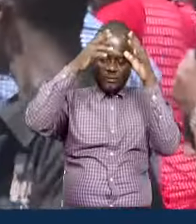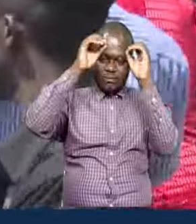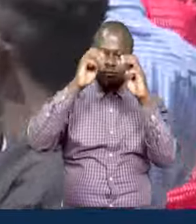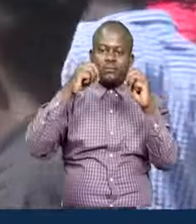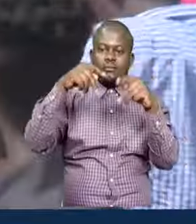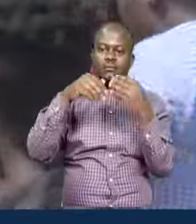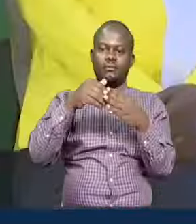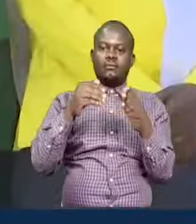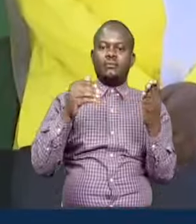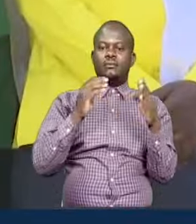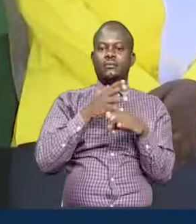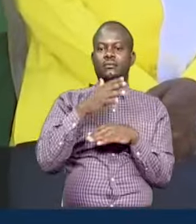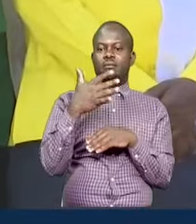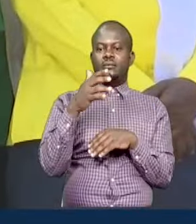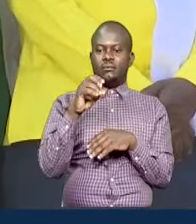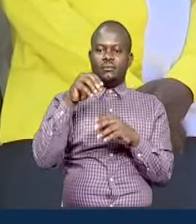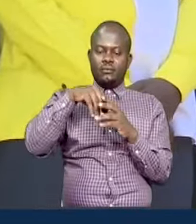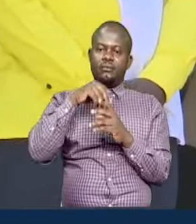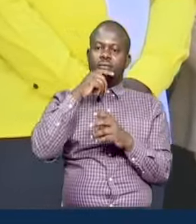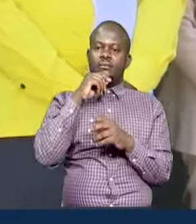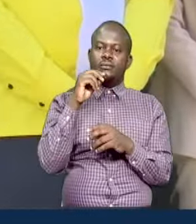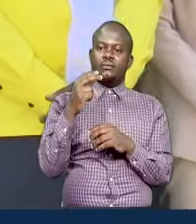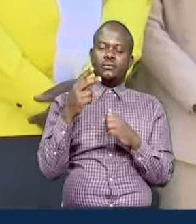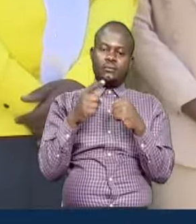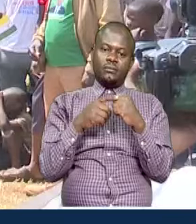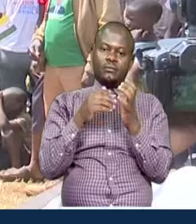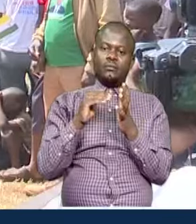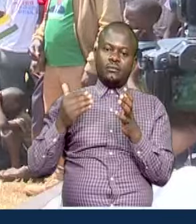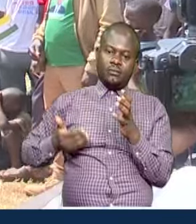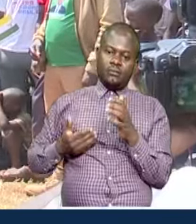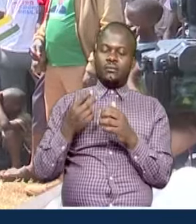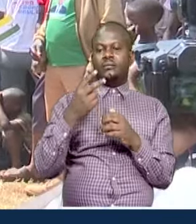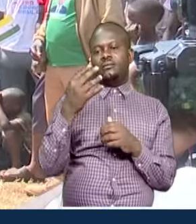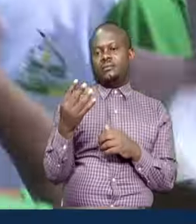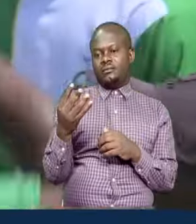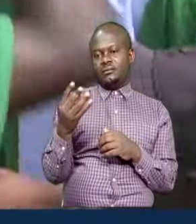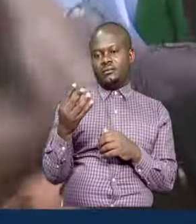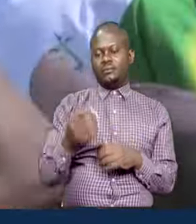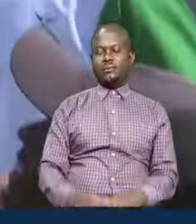n'abakandida depite 50, barimo abagabo 26 n'abagore 24.